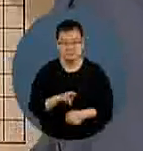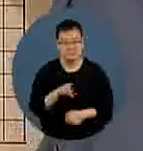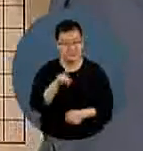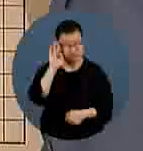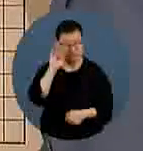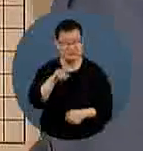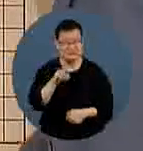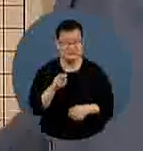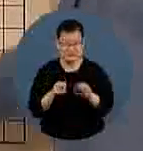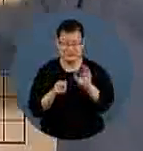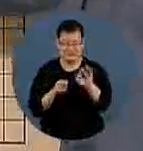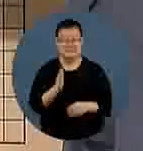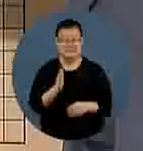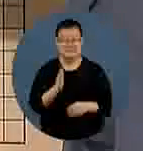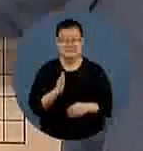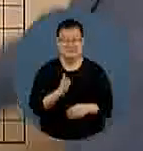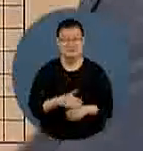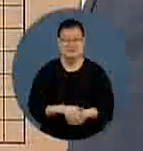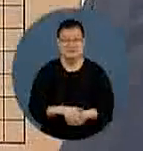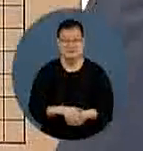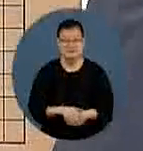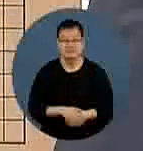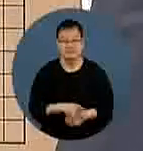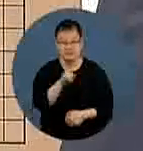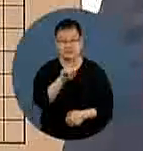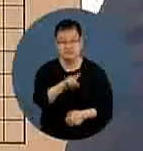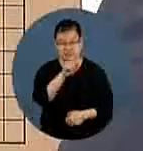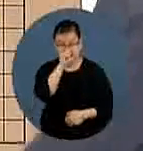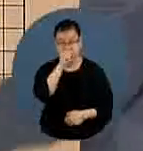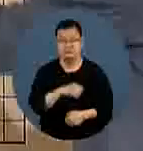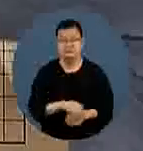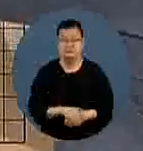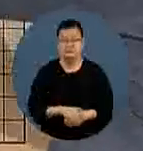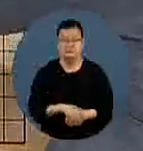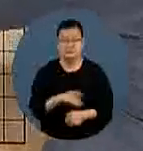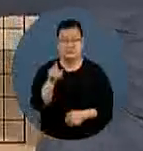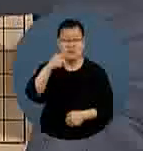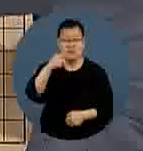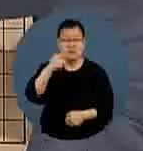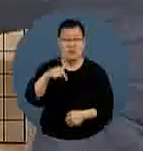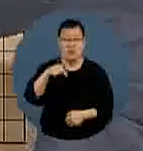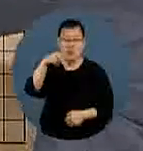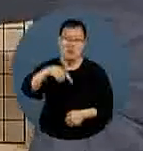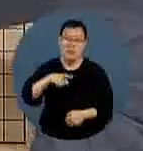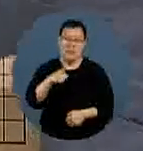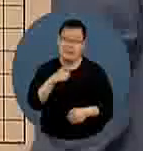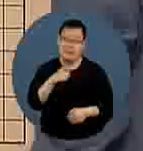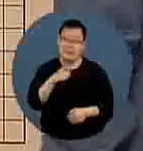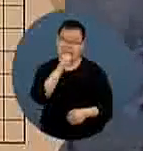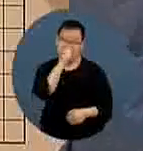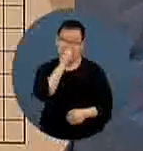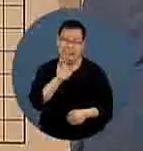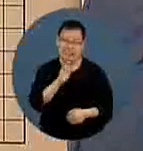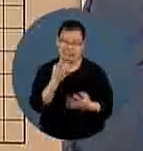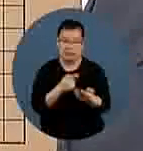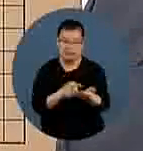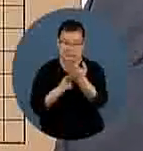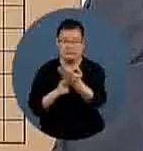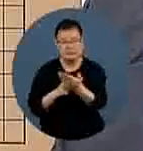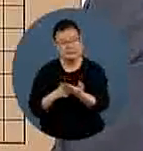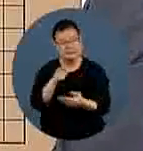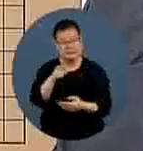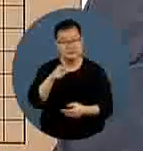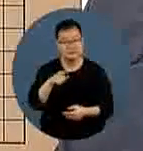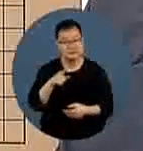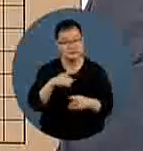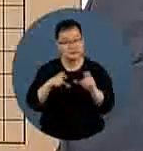이런 건 절대 잊지 말고 이렇게. 네. 이렇게 지켜서 둬야 됩니다. 여기 속수가 너무 많이 나왔죠. 이렇게 얘기하니까 네. 날이 자 넣어가지고. 이 기분은 이